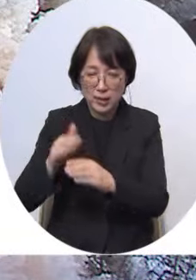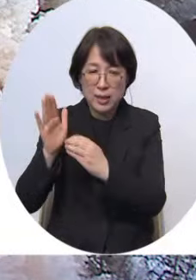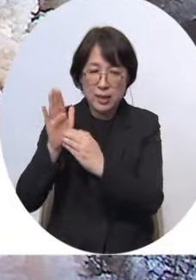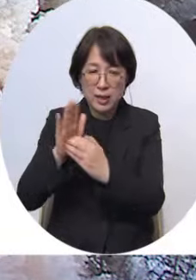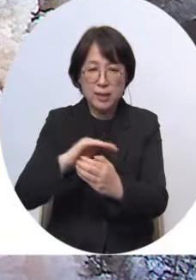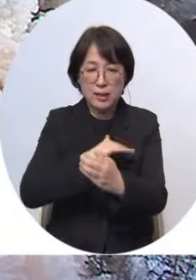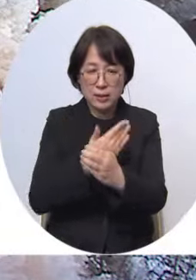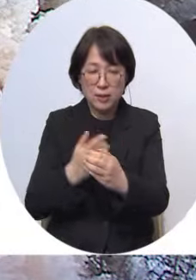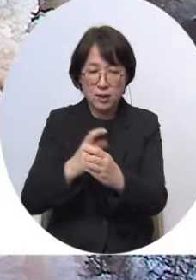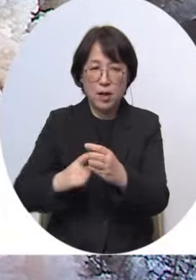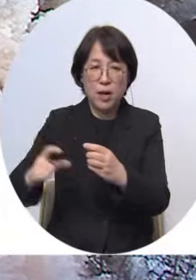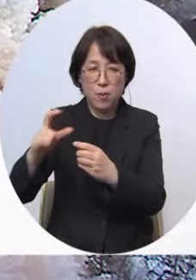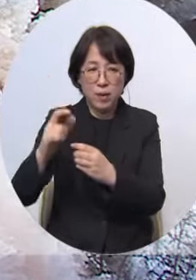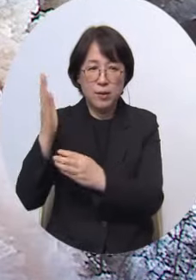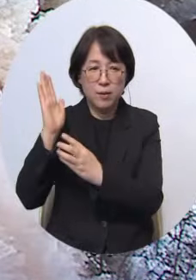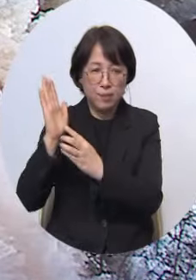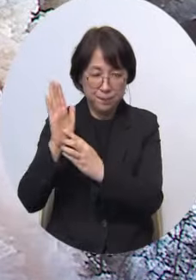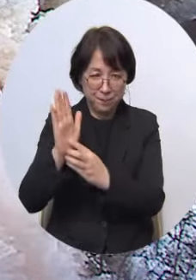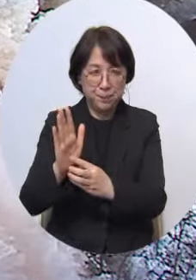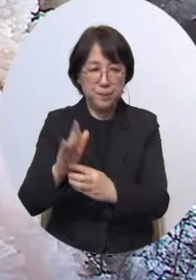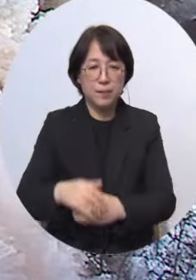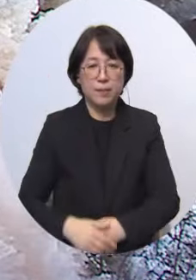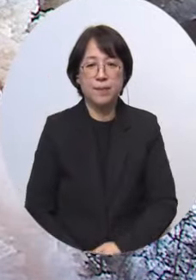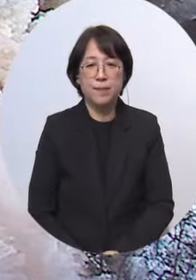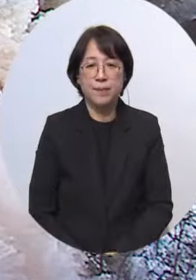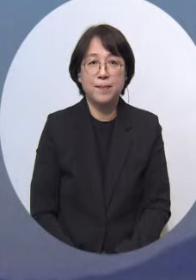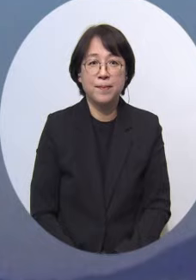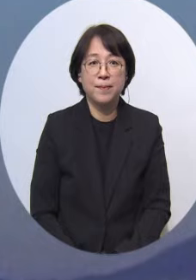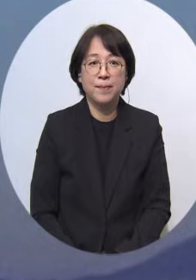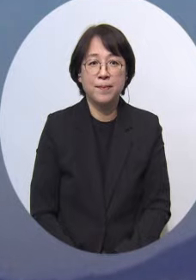강화하고 있다고 강조했습니다. 김연아 기자입니다.